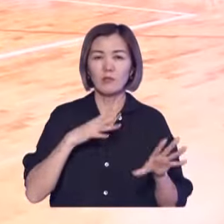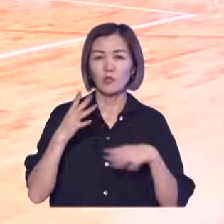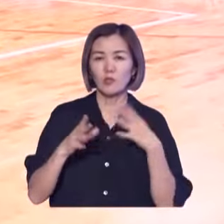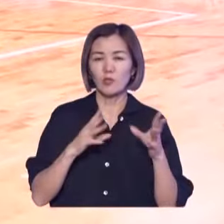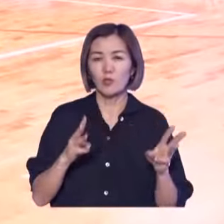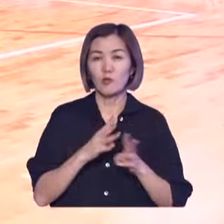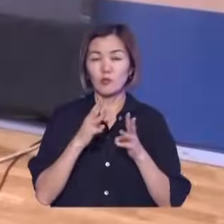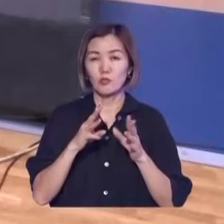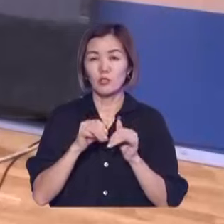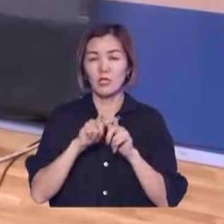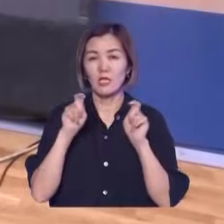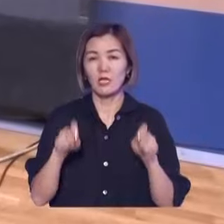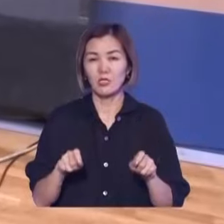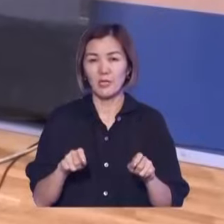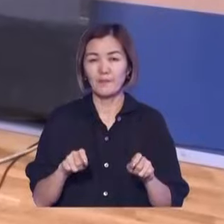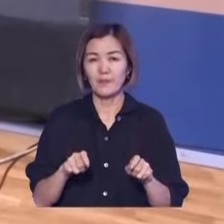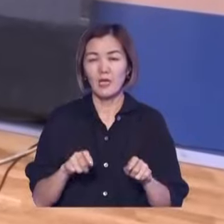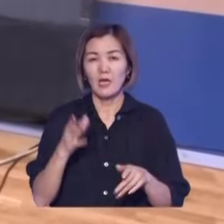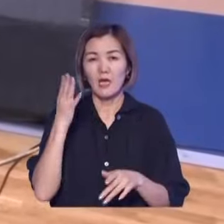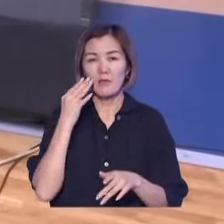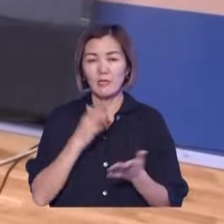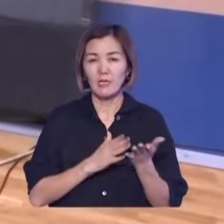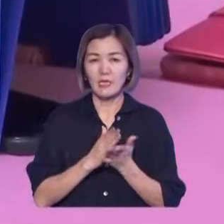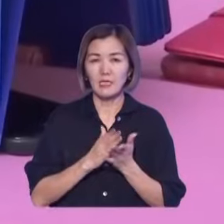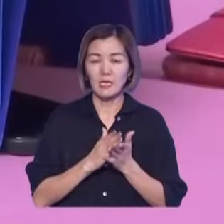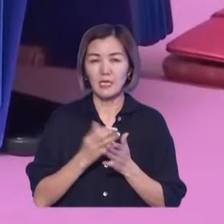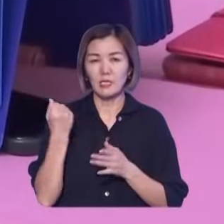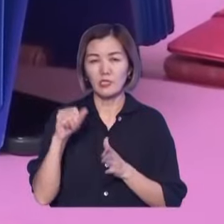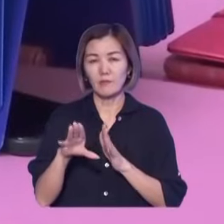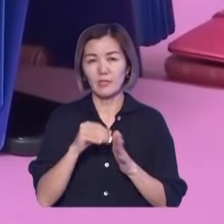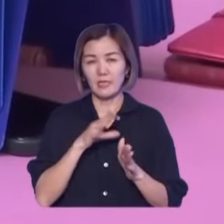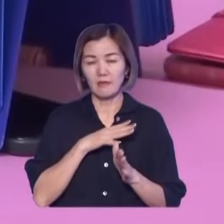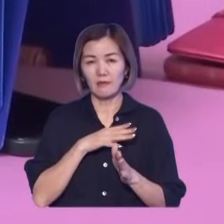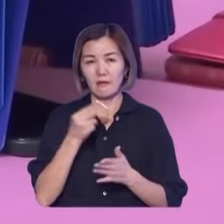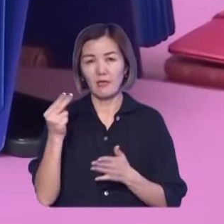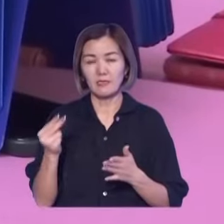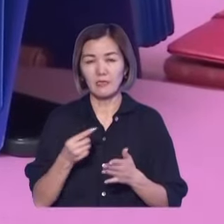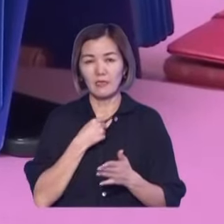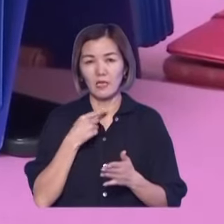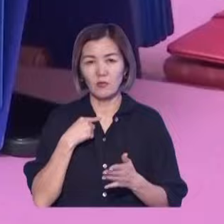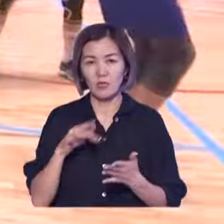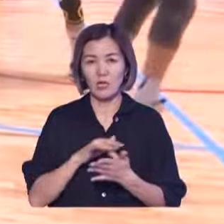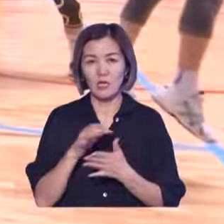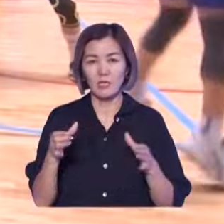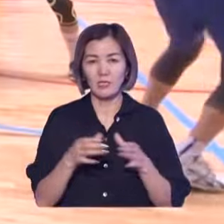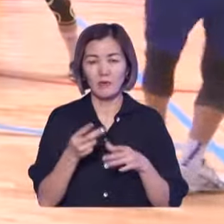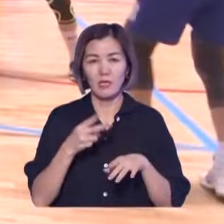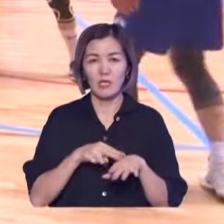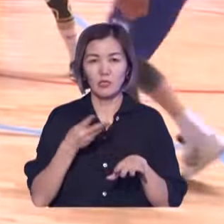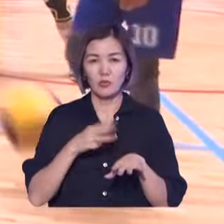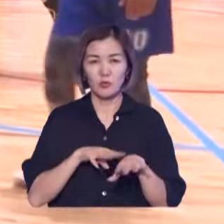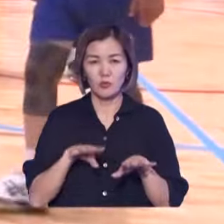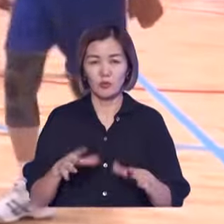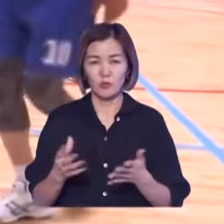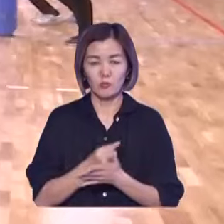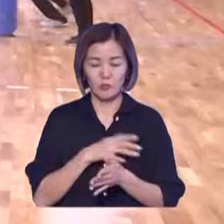айналысуға құлшыныстарын ашты. Айта кетейік, алматылық ардагерлер турнир жеңімпазы атанды. Ал Астана және Талдықорған қалаларының командалары